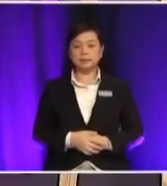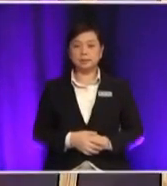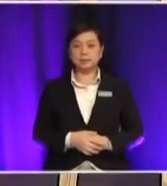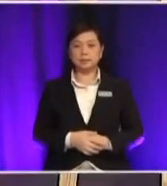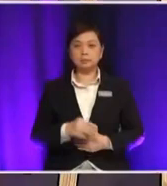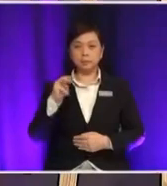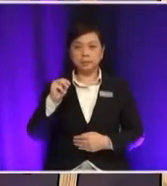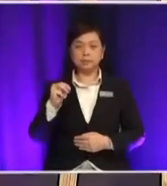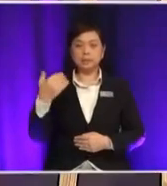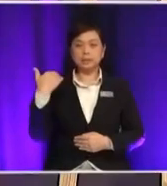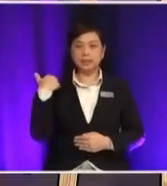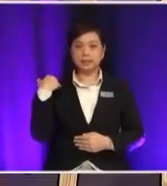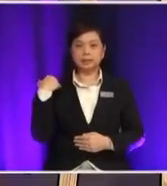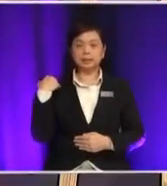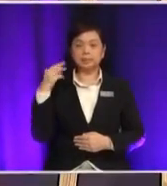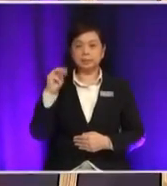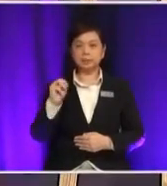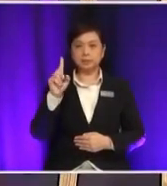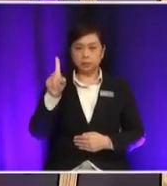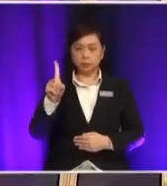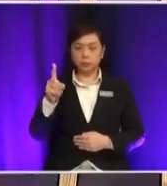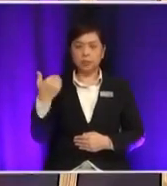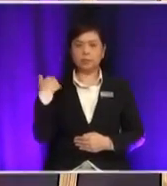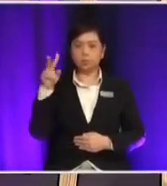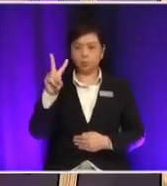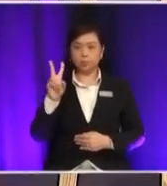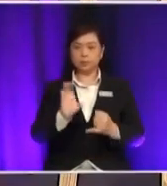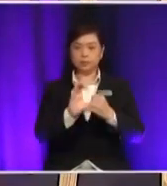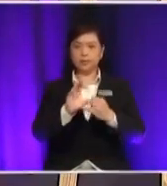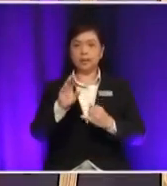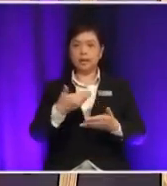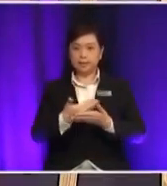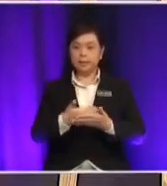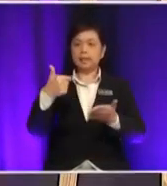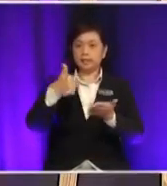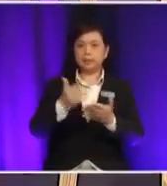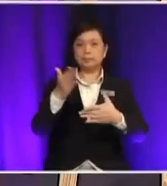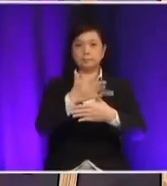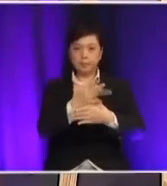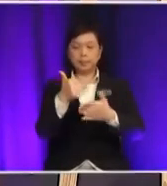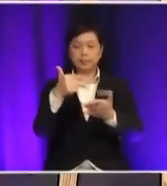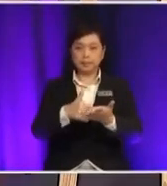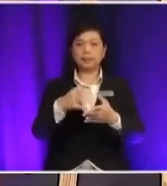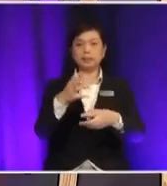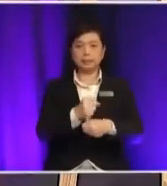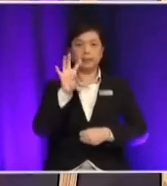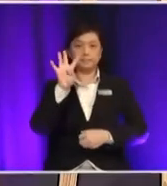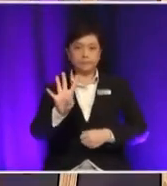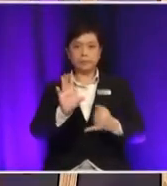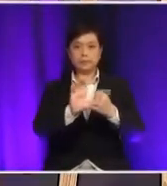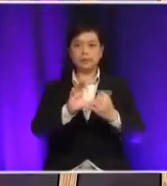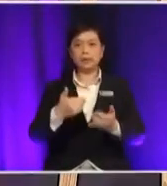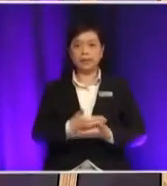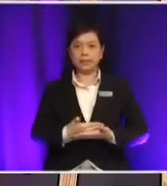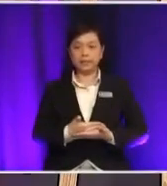terdiri dari pada beasis 1 kita dapat 2 celana dua sel anak lagi sekali membahagia dapat empat sehat anak perempuan itu sebabnya